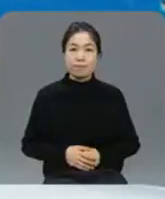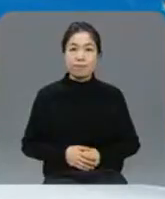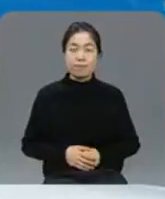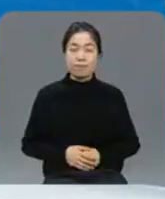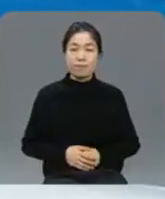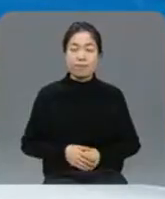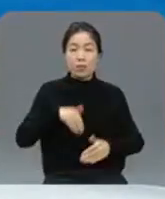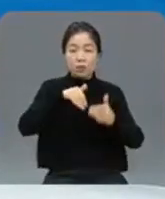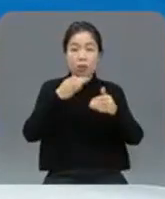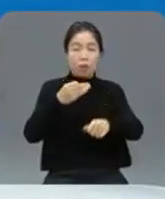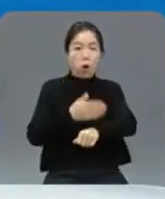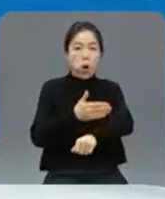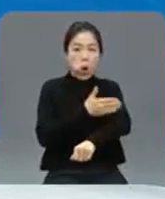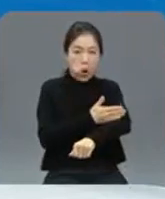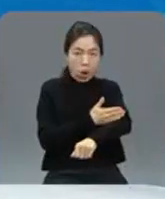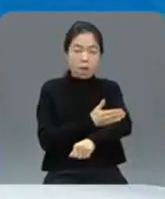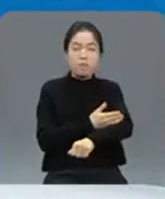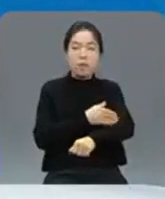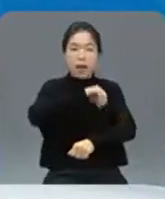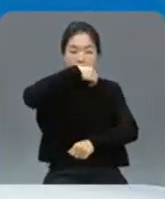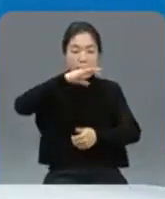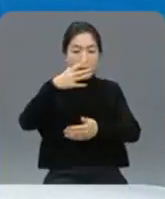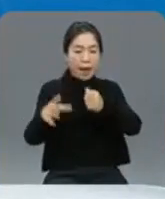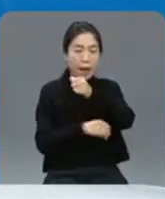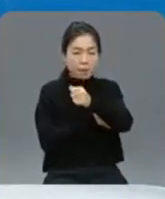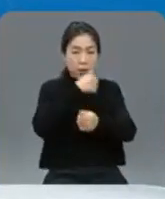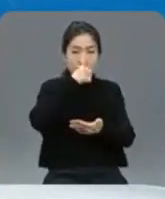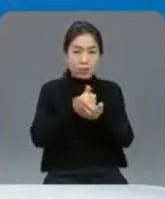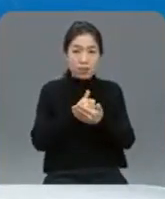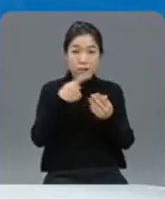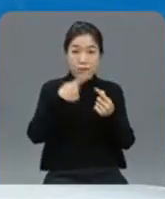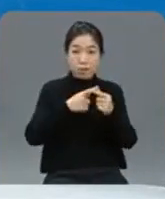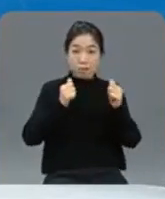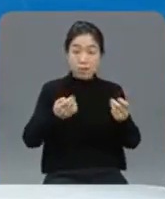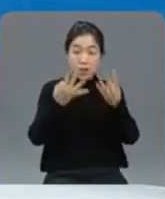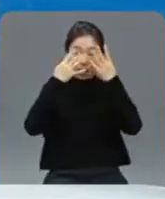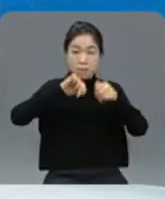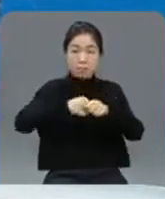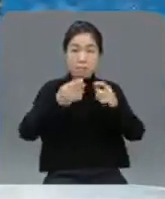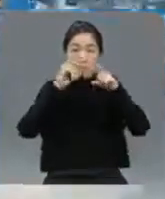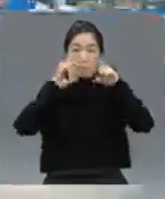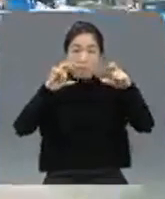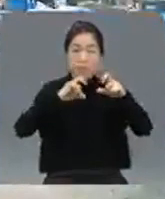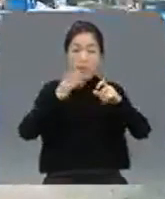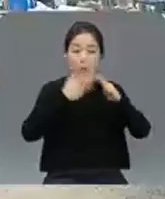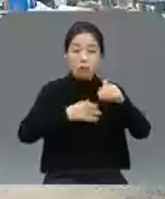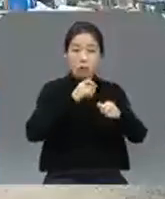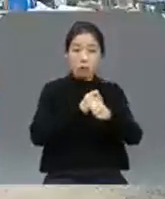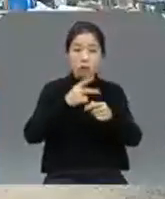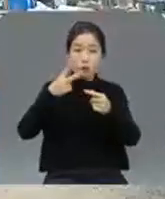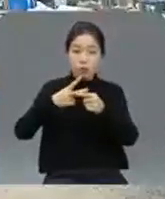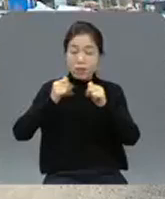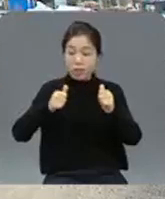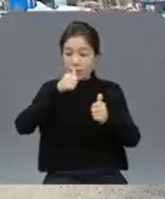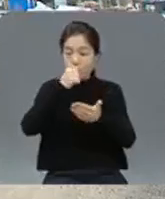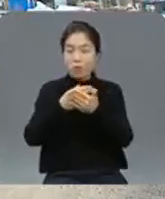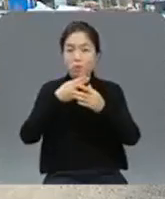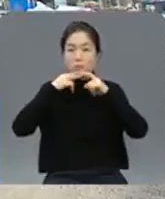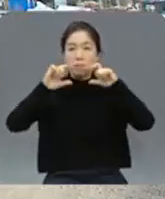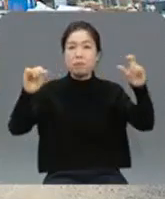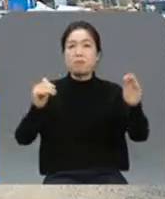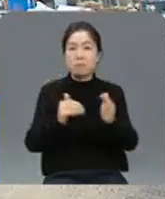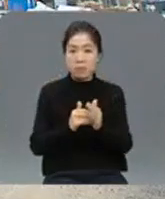공사비를 부풀려 예산을 횡령한 혐의로 일심에서 징역형을 선고받은 공무원이 항소심에서 무죄를